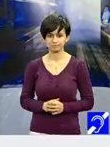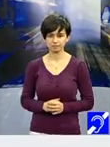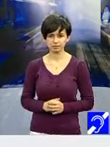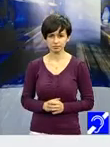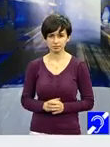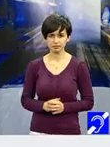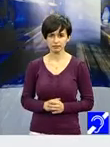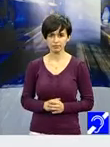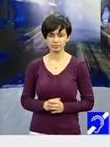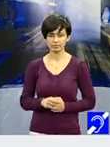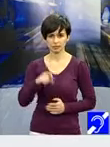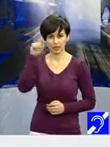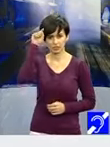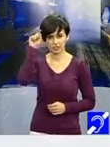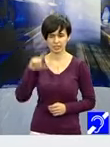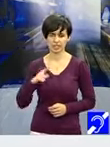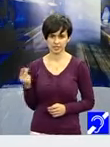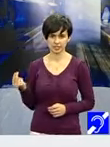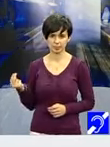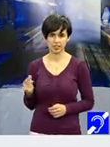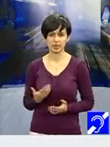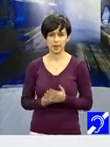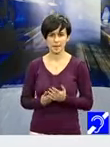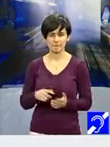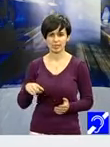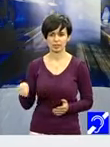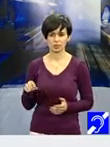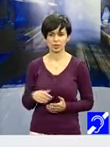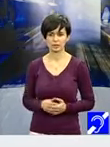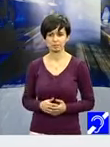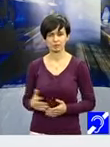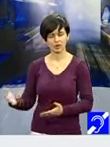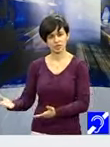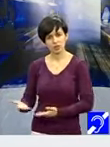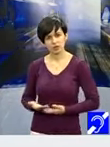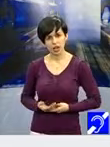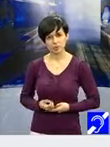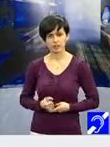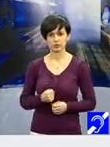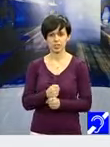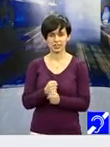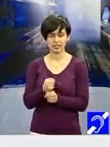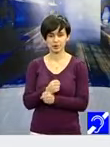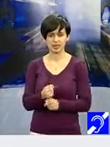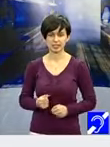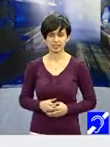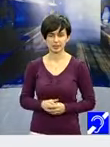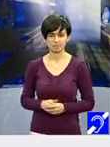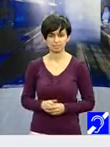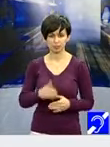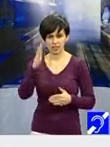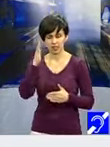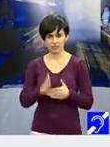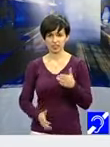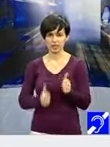Și asta cred că este bine pentru noi. Plus de asta e foarte multă experiență, vedem lumea. Finala competiției va avea loc